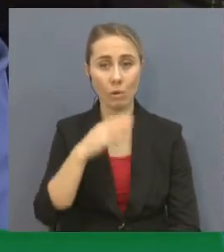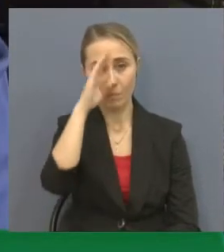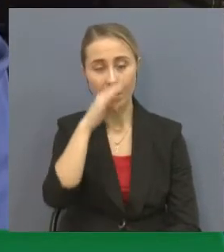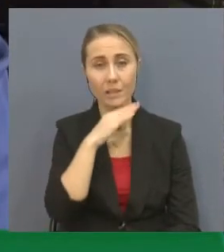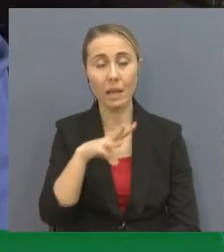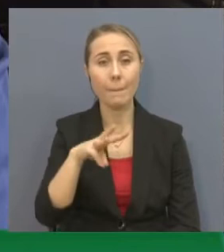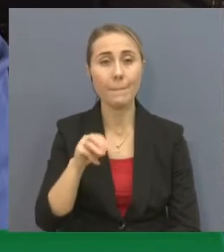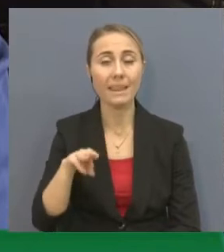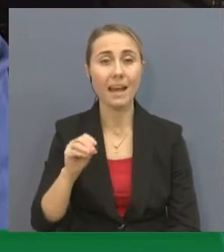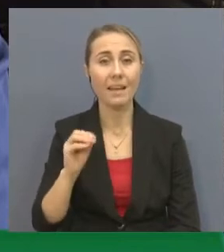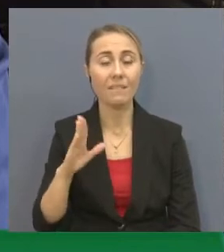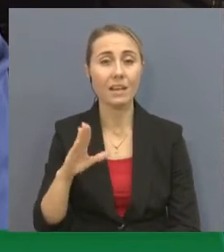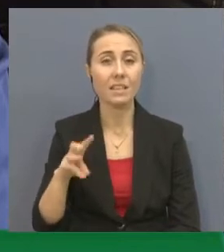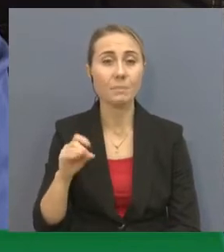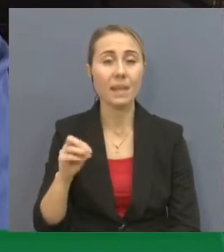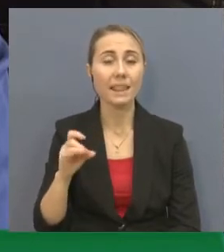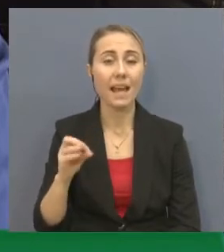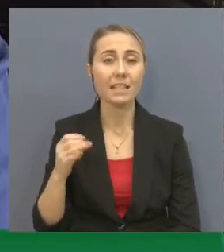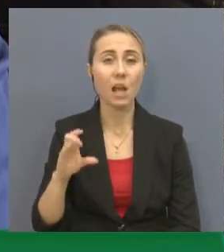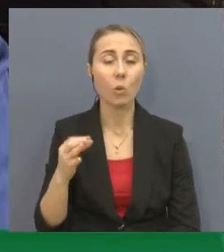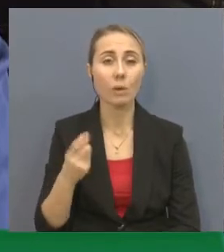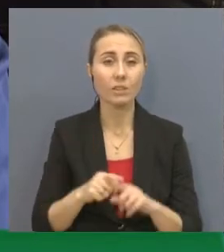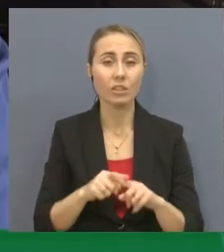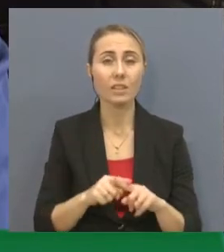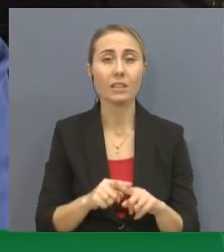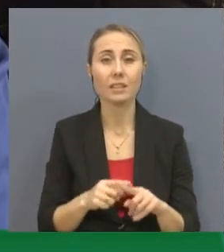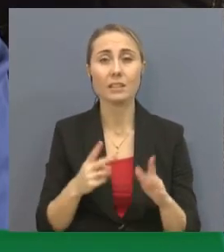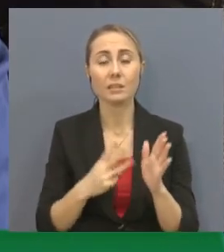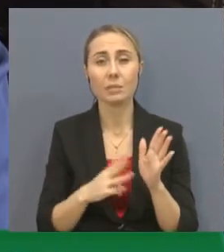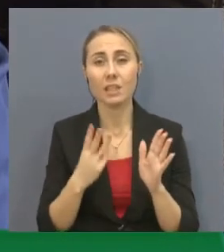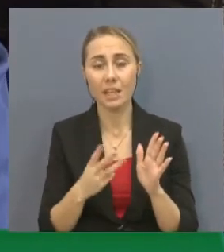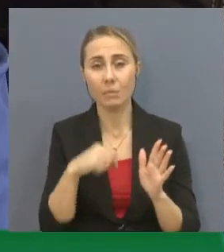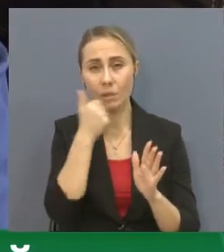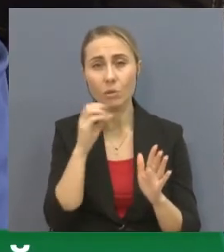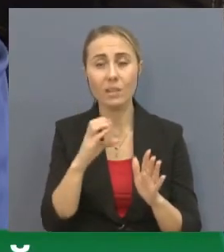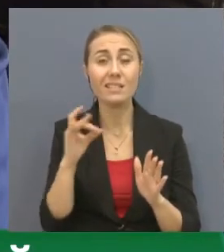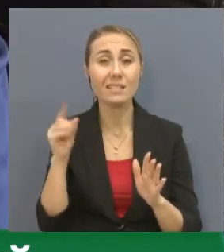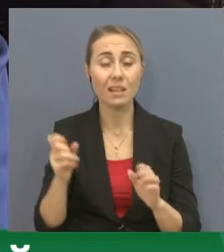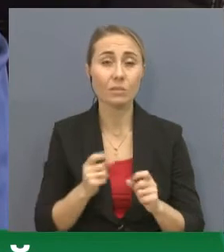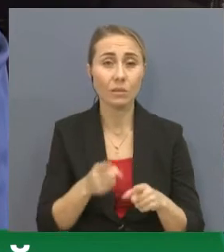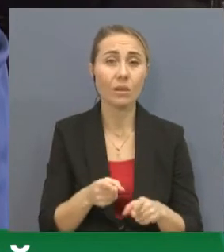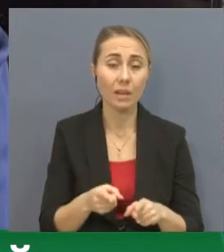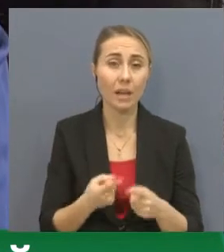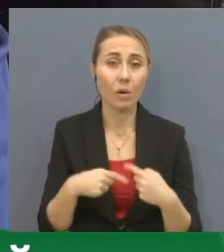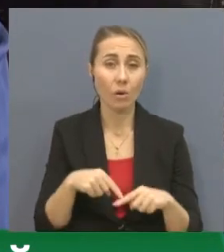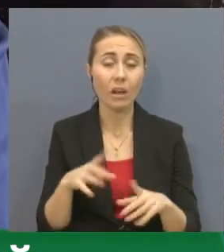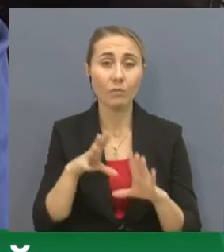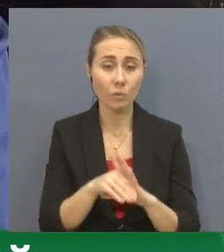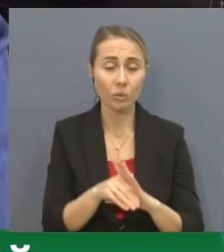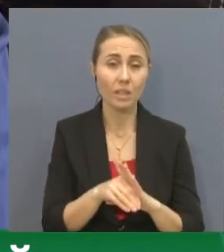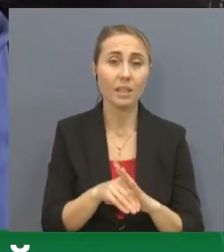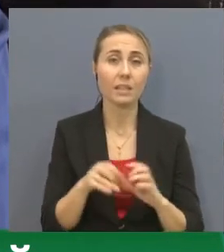вич семьдесят третьем году вернулся в органы внутренних дел и карту советское время проработал до начальника